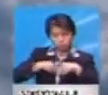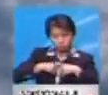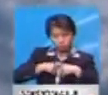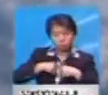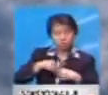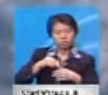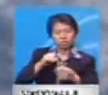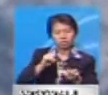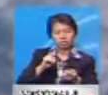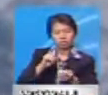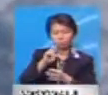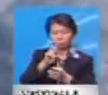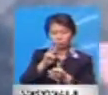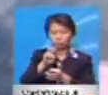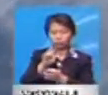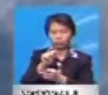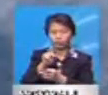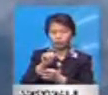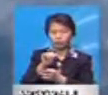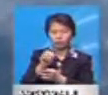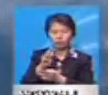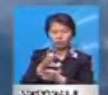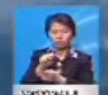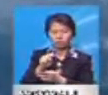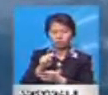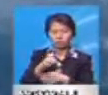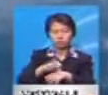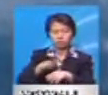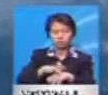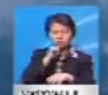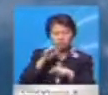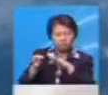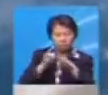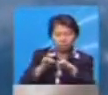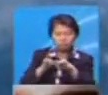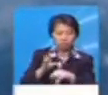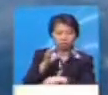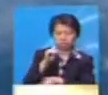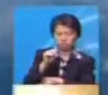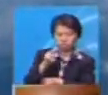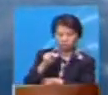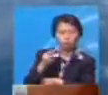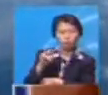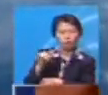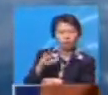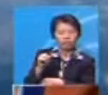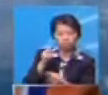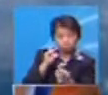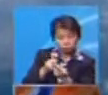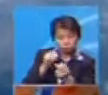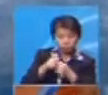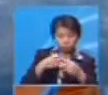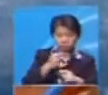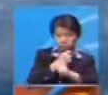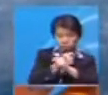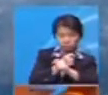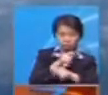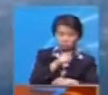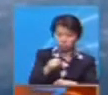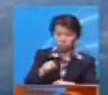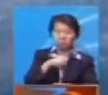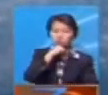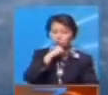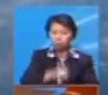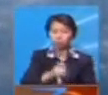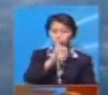pakai vaksin Dengvaxia atau tidak. Diperjelaskan bahawa Dengvaxia hanya sesuai untuk memberi pertahanan kepada mereka yang